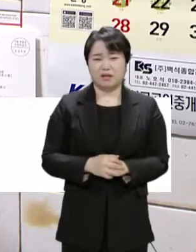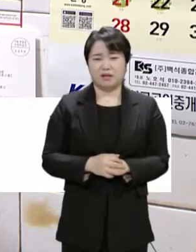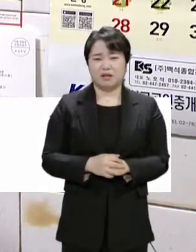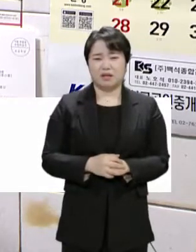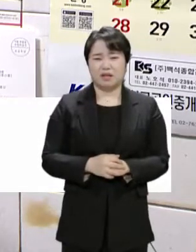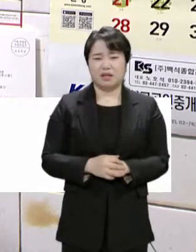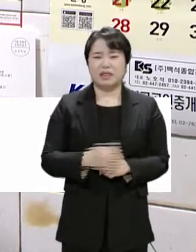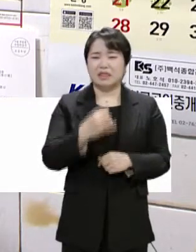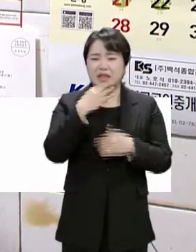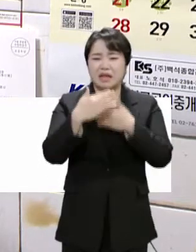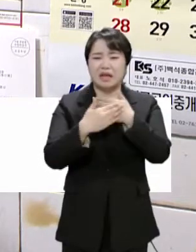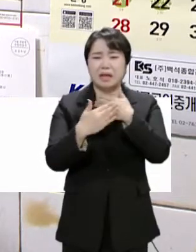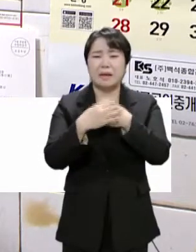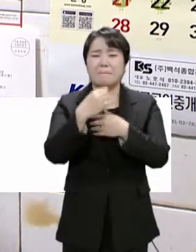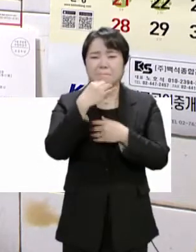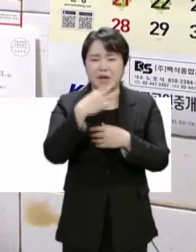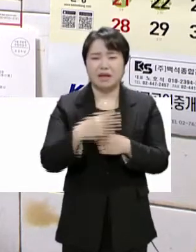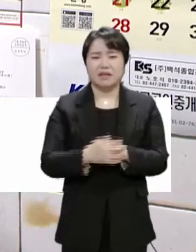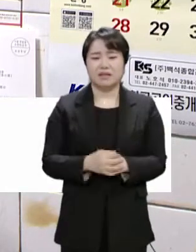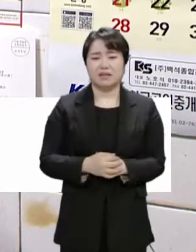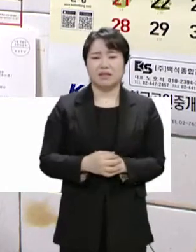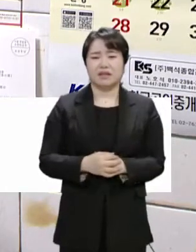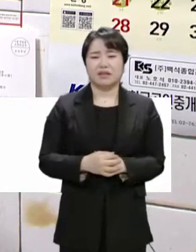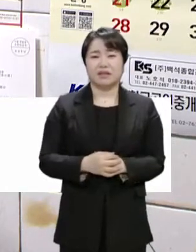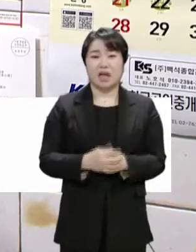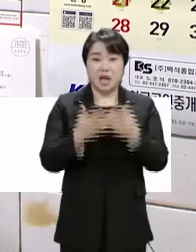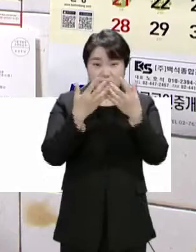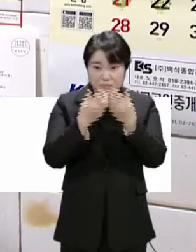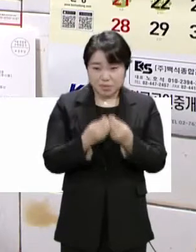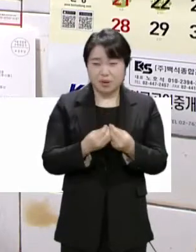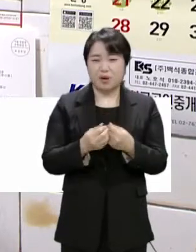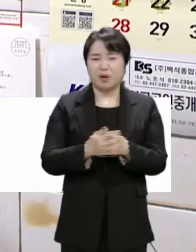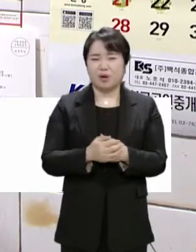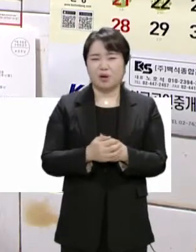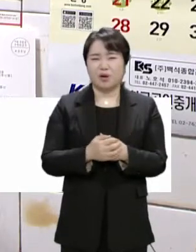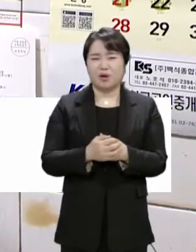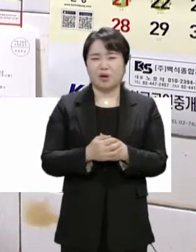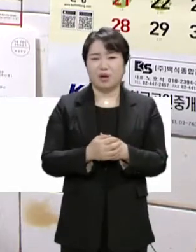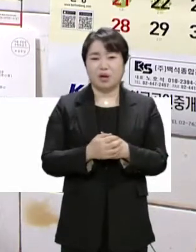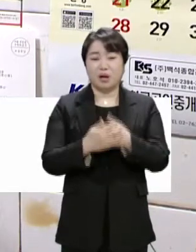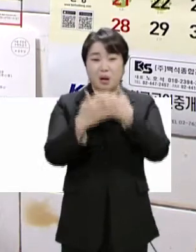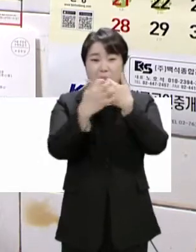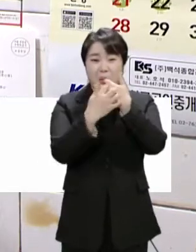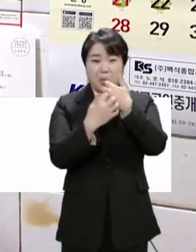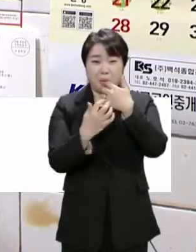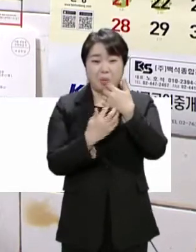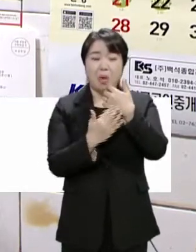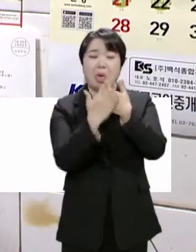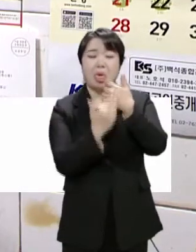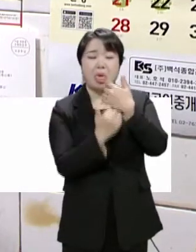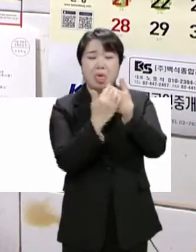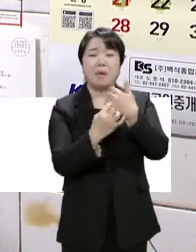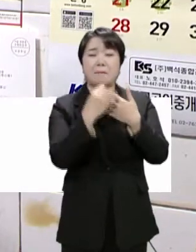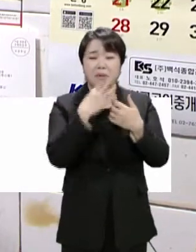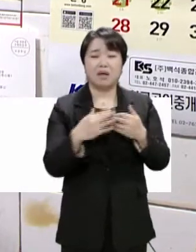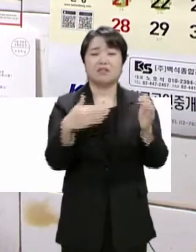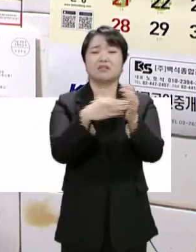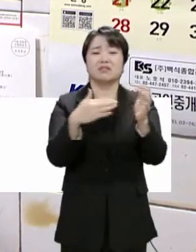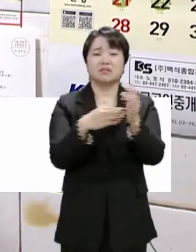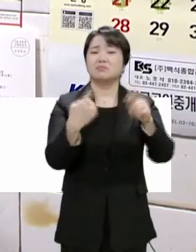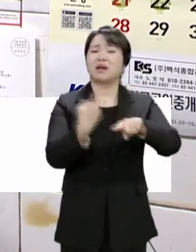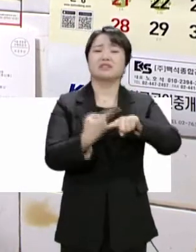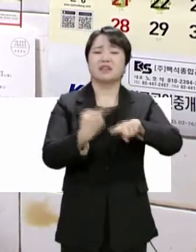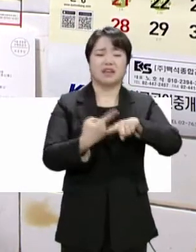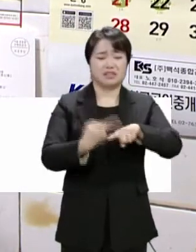거예요. 아니 그냥 그 건보에다가 분발하는 거, 건보 얼굴에다 분발하는